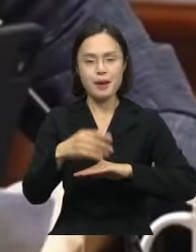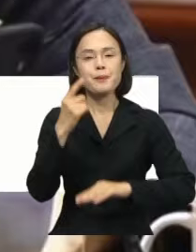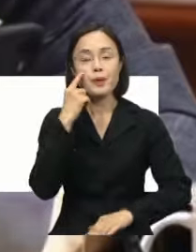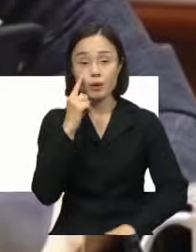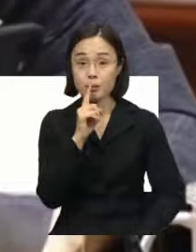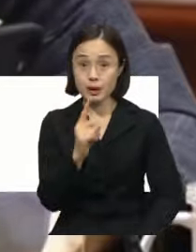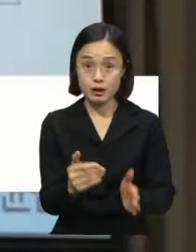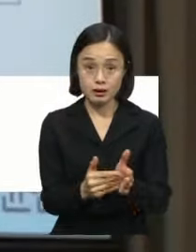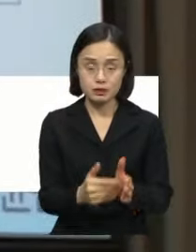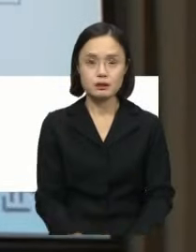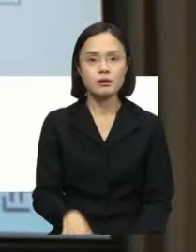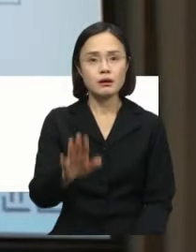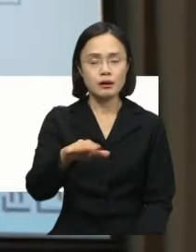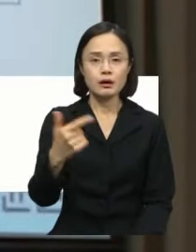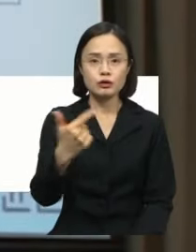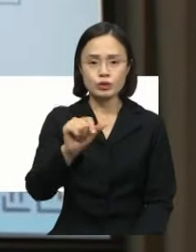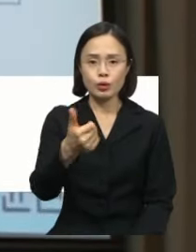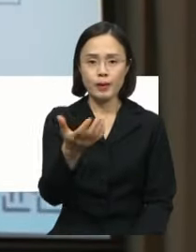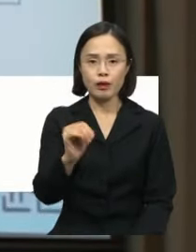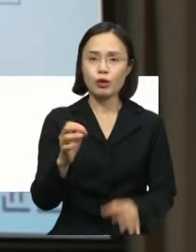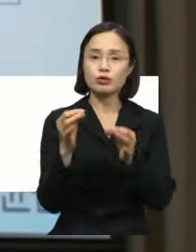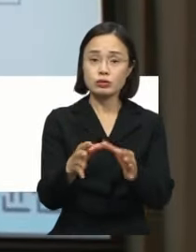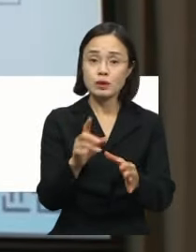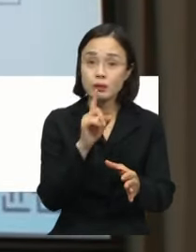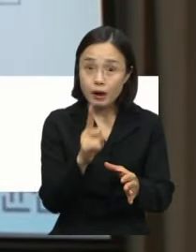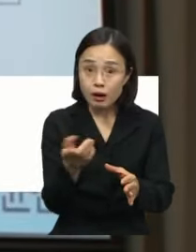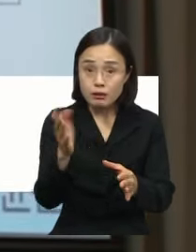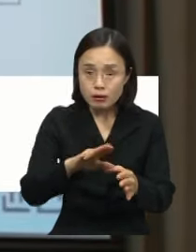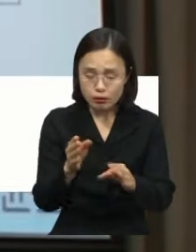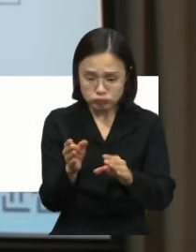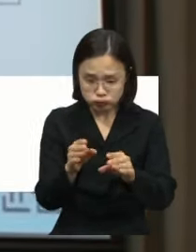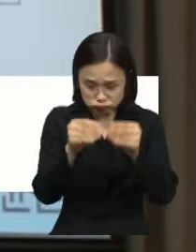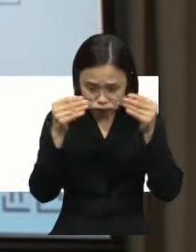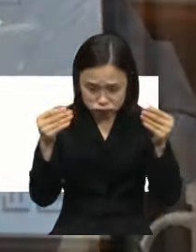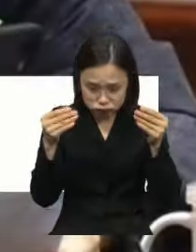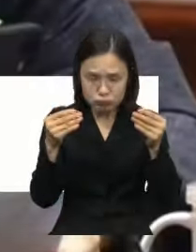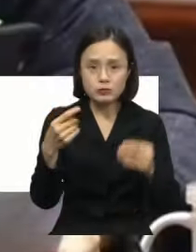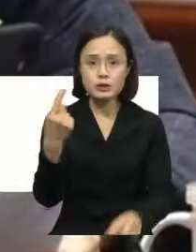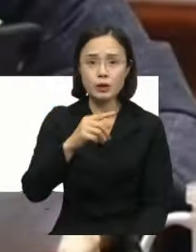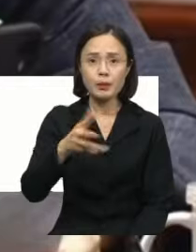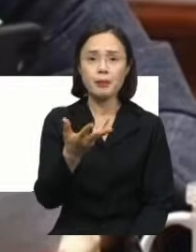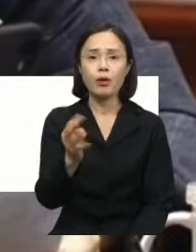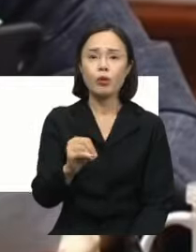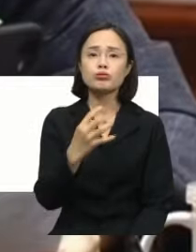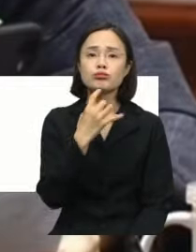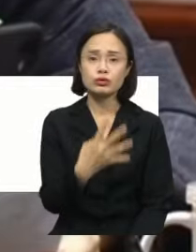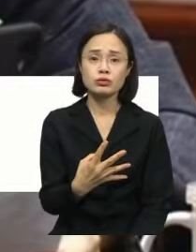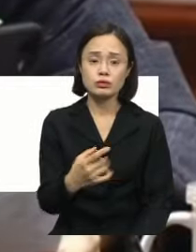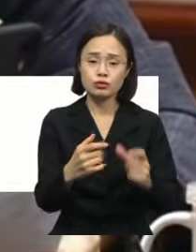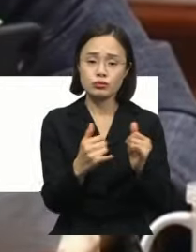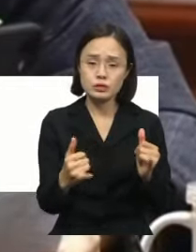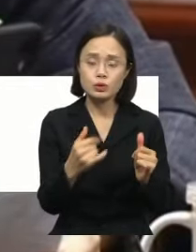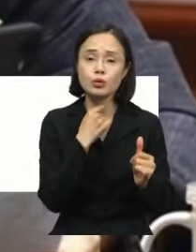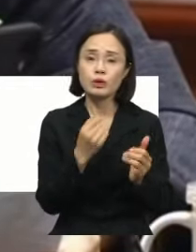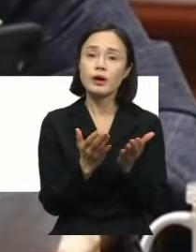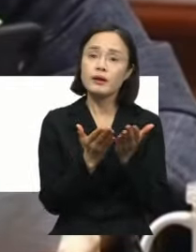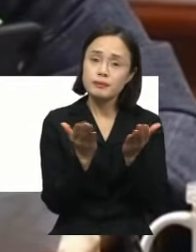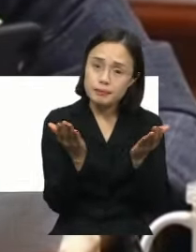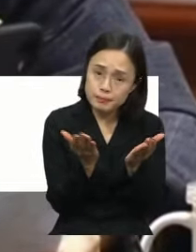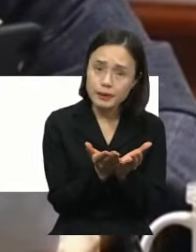의하면 6,500억을 투자하겠다라고 했는데 실제 내용은 1,800억밖에 안 되고 있습니다. 주민의 뜻에 따라서 개발